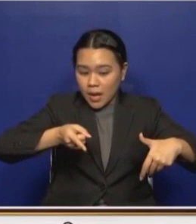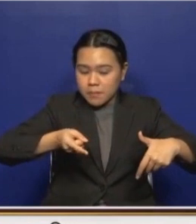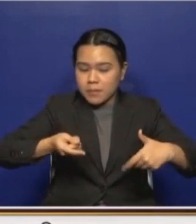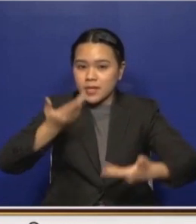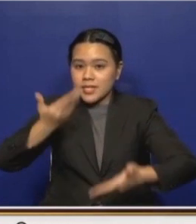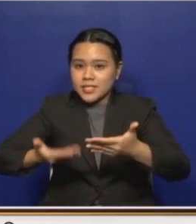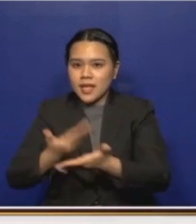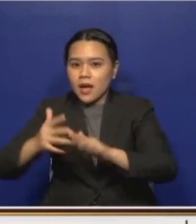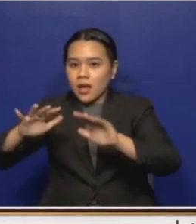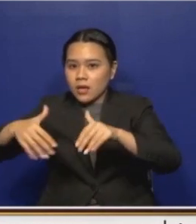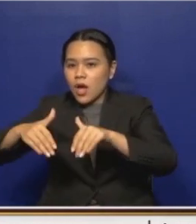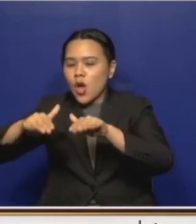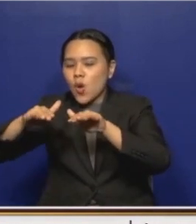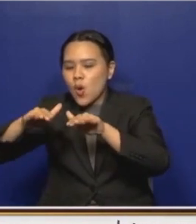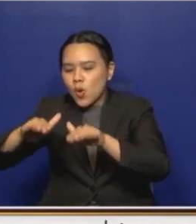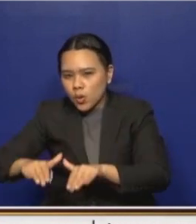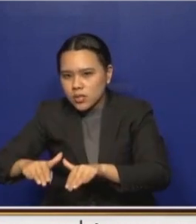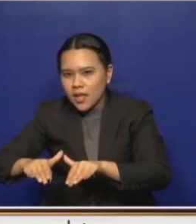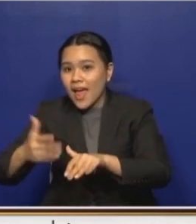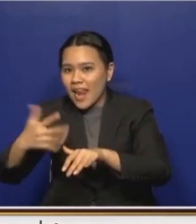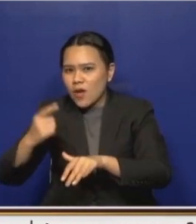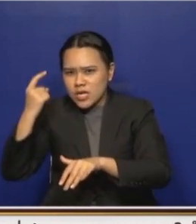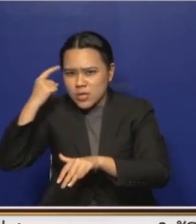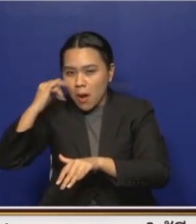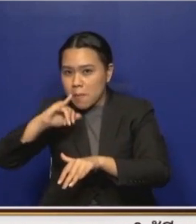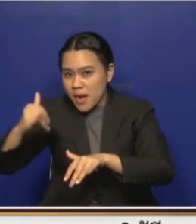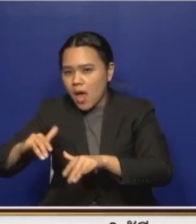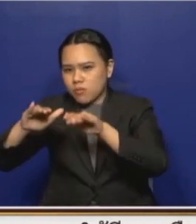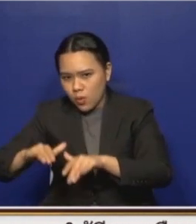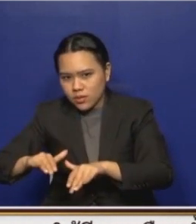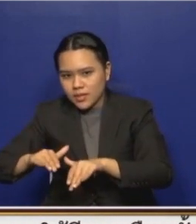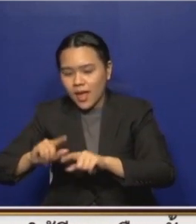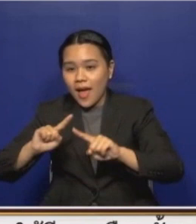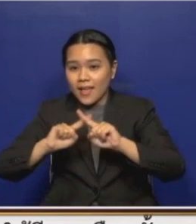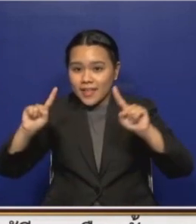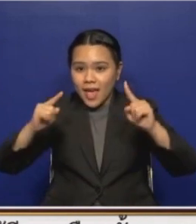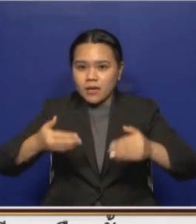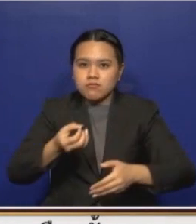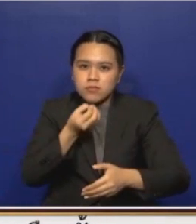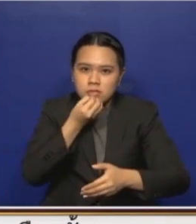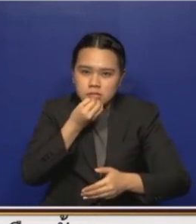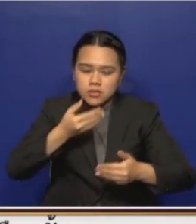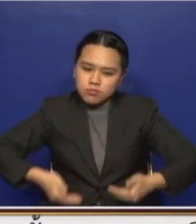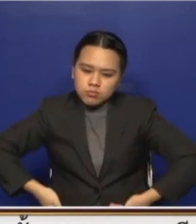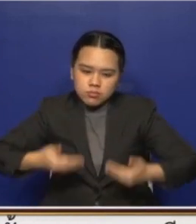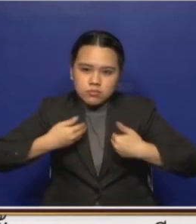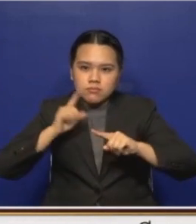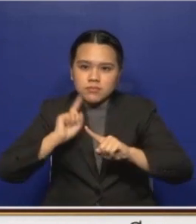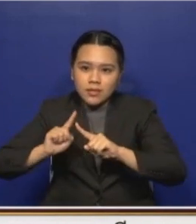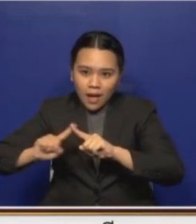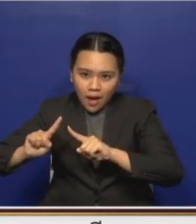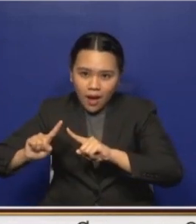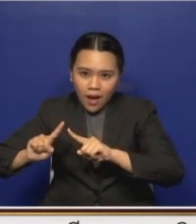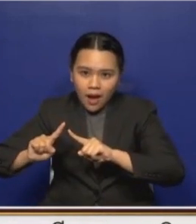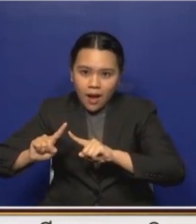กลุ่มทุนทางด้านอาหารทางด้านเกษตรทางด้านอะไรนายกรัฐมนตรีต้องคุยฮะท่านเป็นทั้งนายกรัฐมนตรี